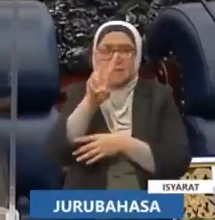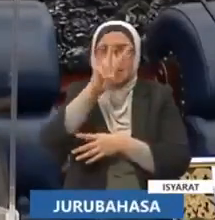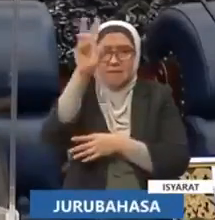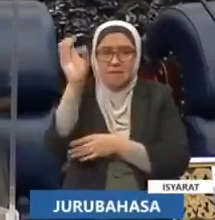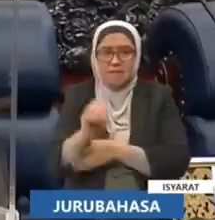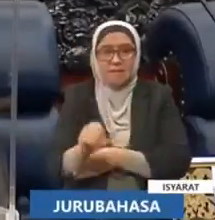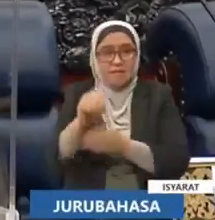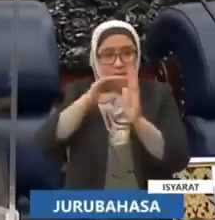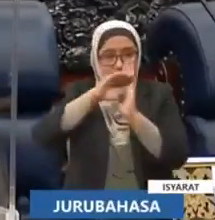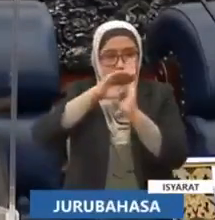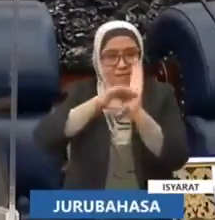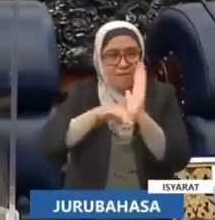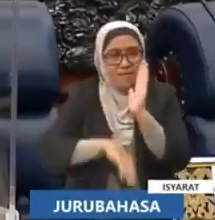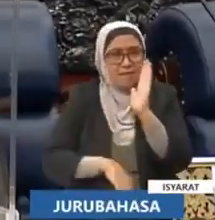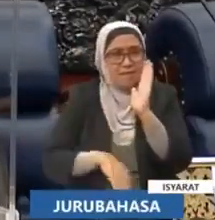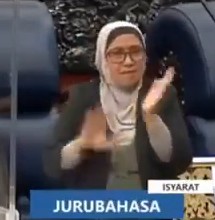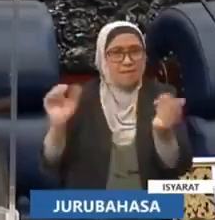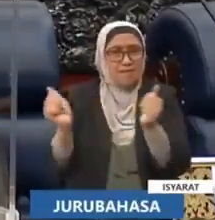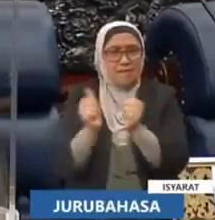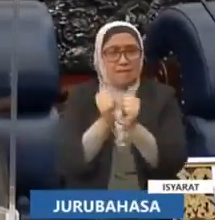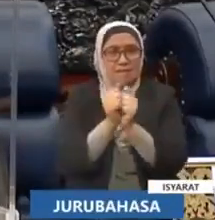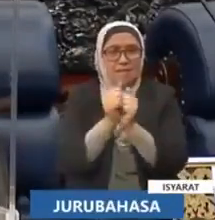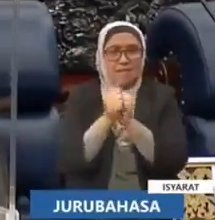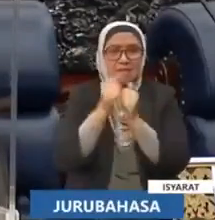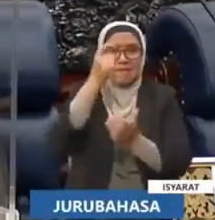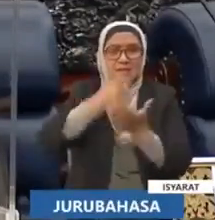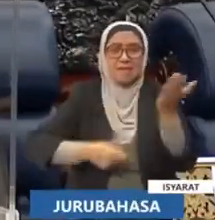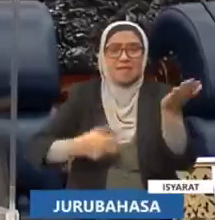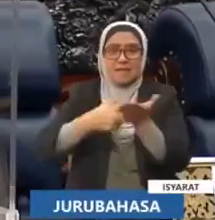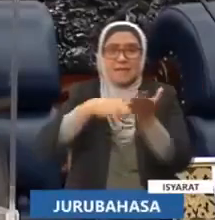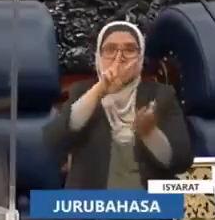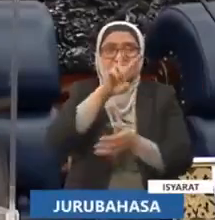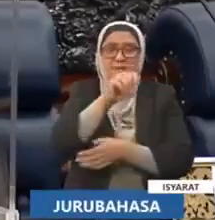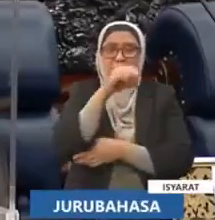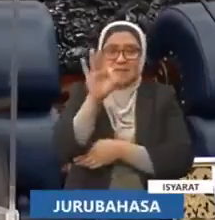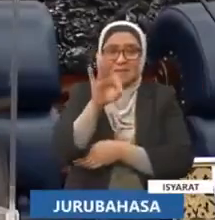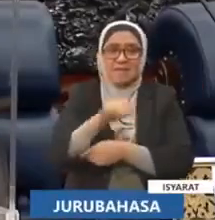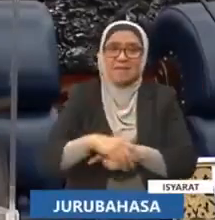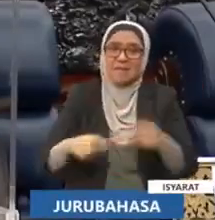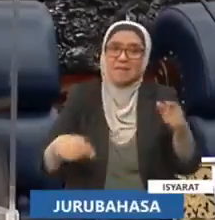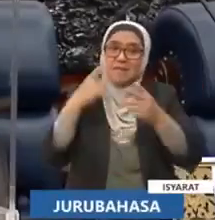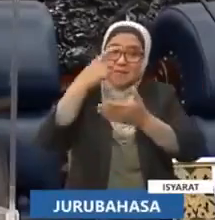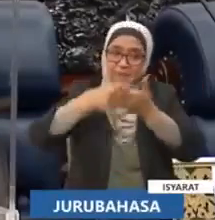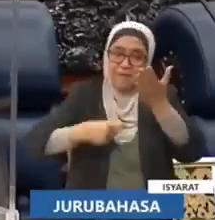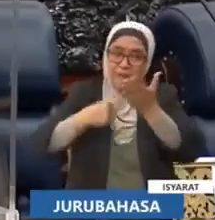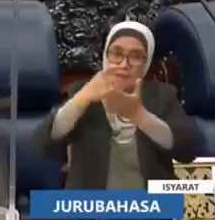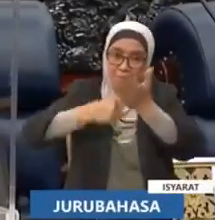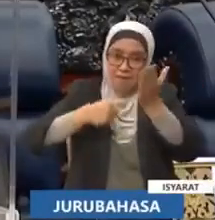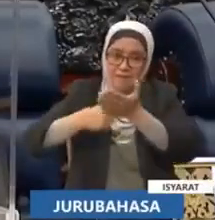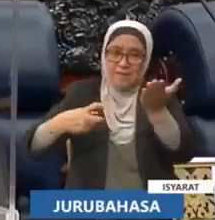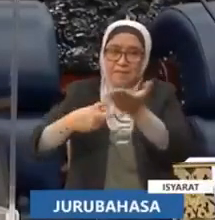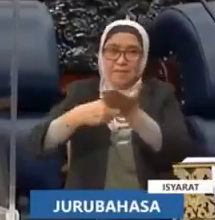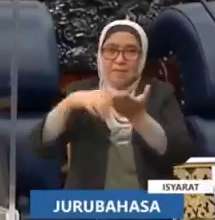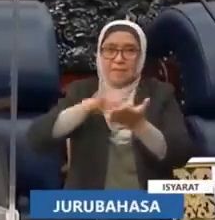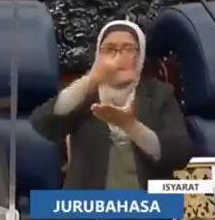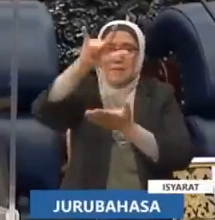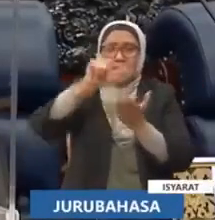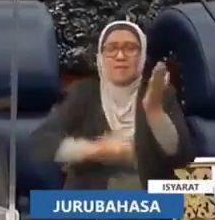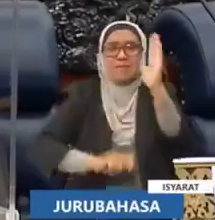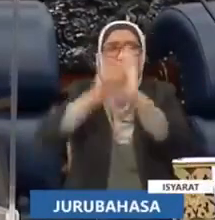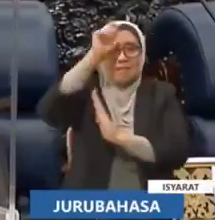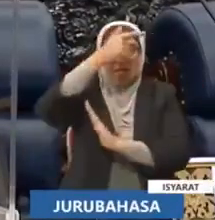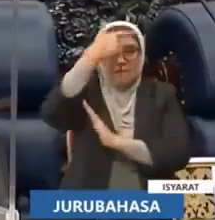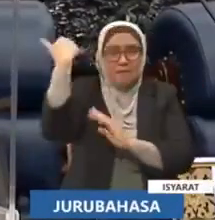direkodkan berbanding dengan harga tiket pada tahun 2019. Harga tiket penerbangan yang tinggi ini di antara lain merupakan kesan